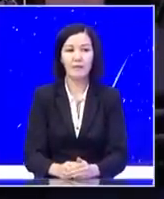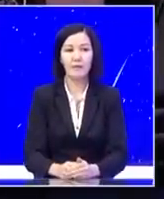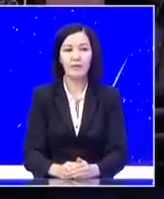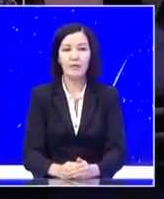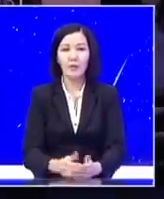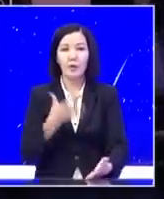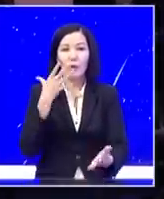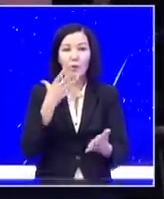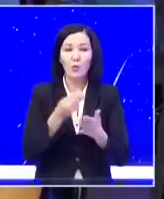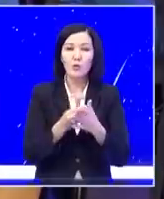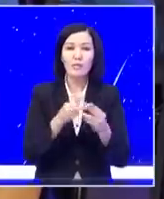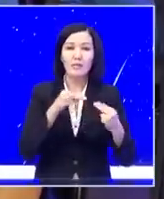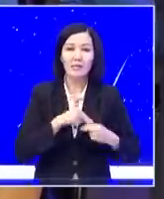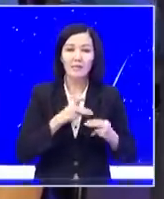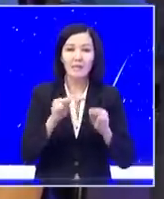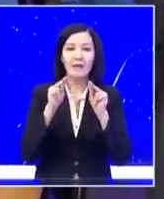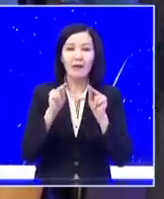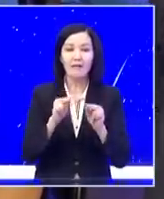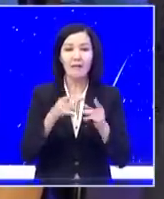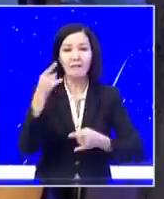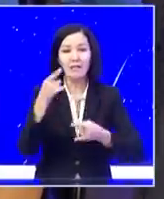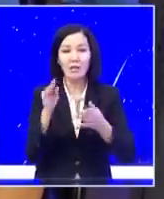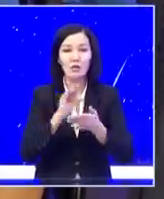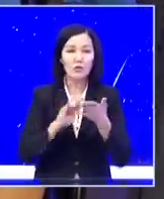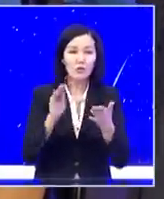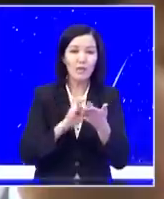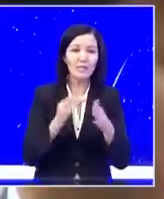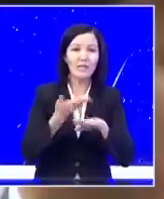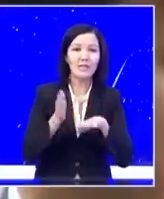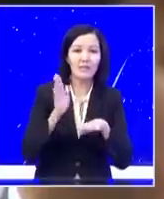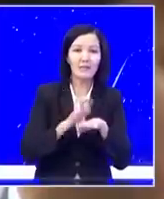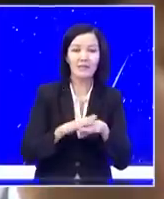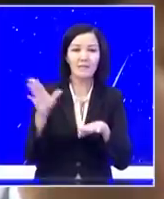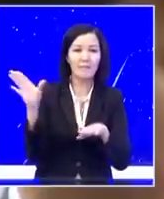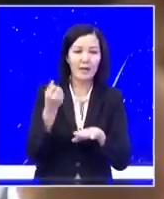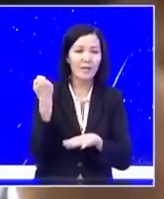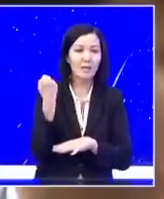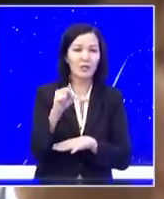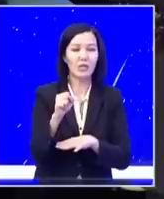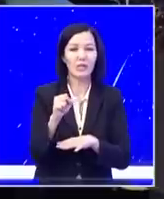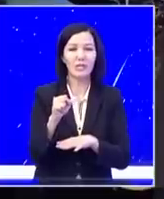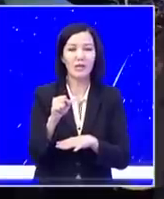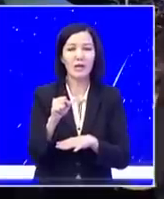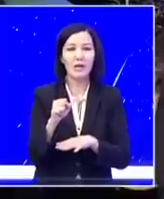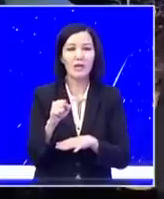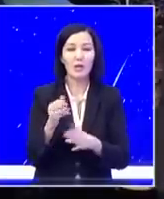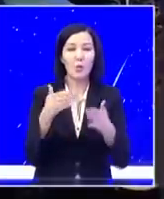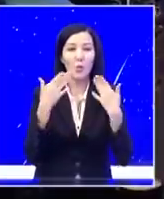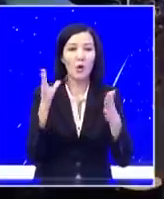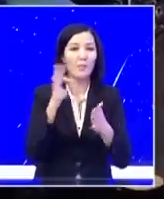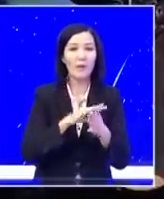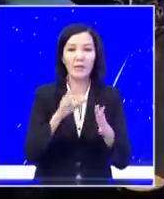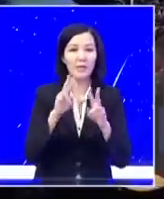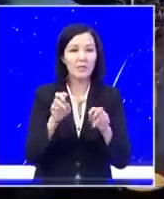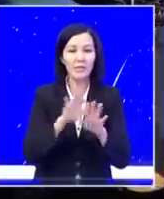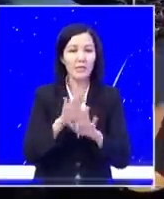өз кәсібіне адал болды. Тележурналистиканың ауыр жүгіне арқасын тосты. Оңай олжа іздемеді, жеңілдің үстімен